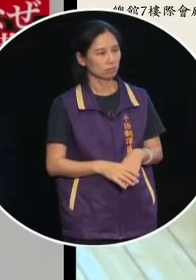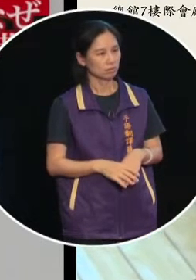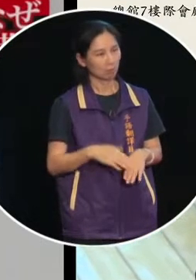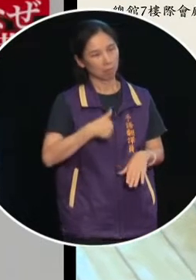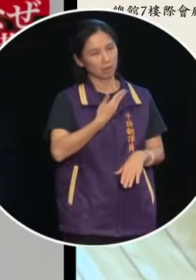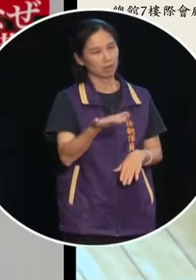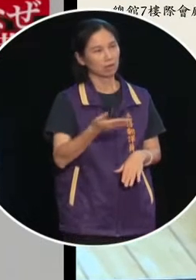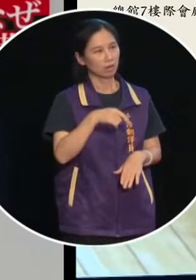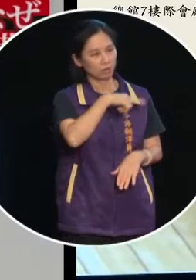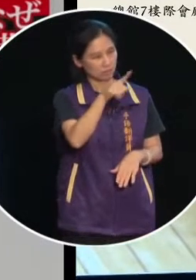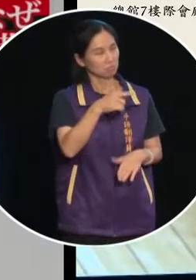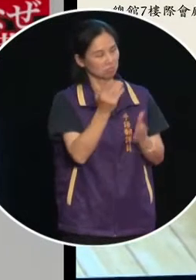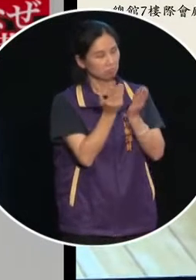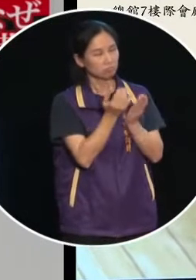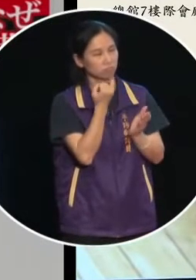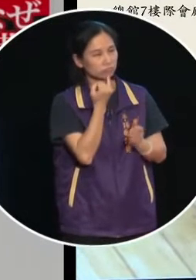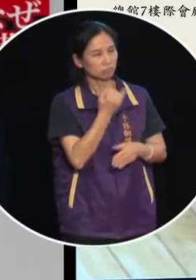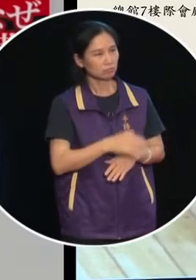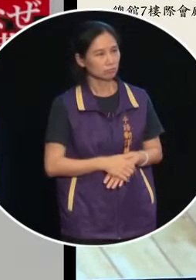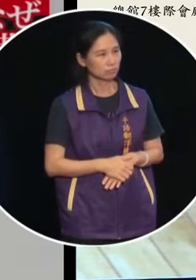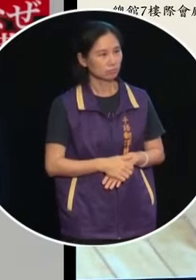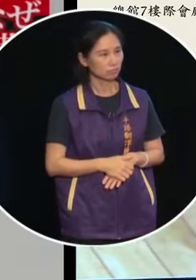也蛮开心的。